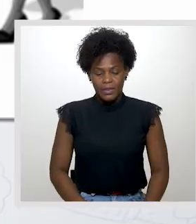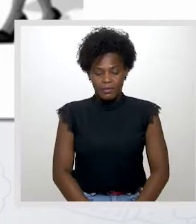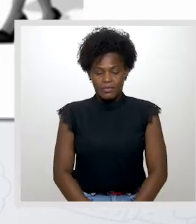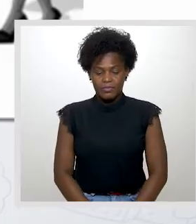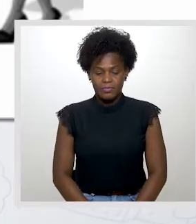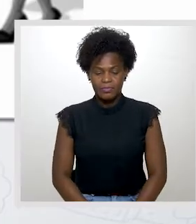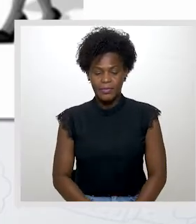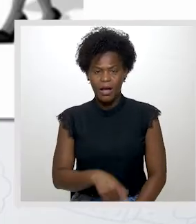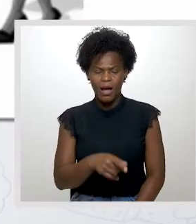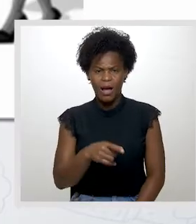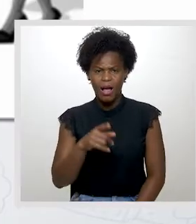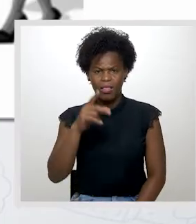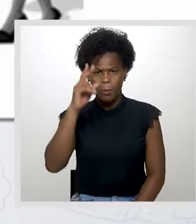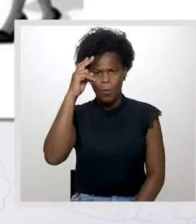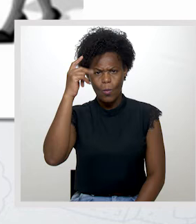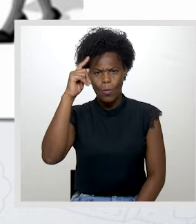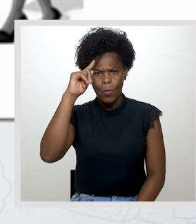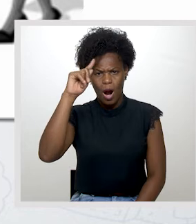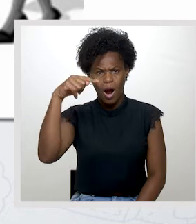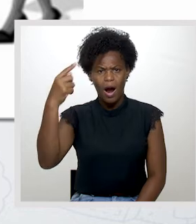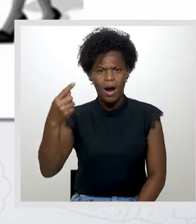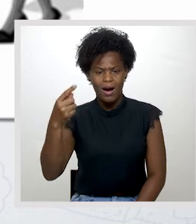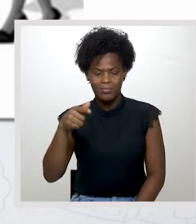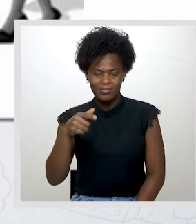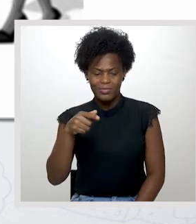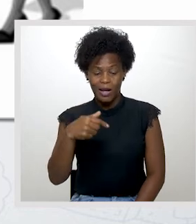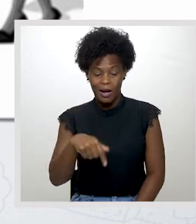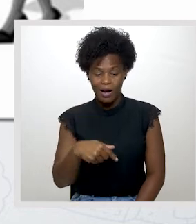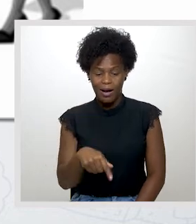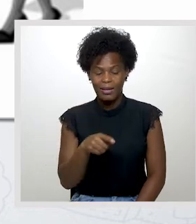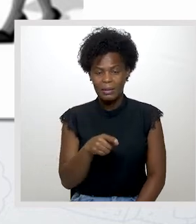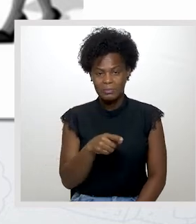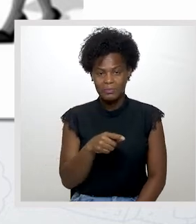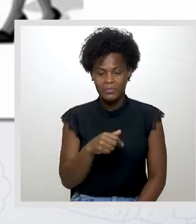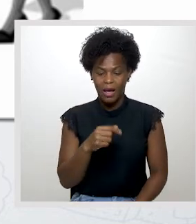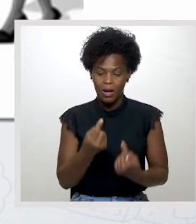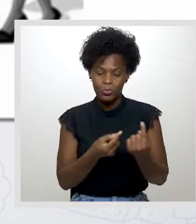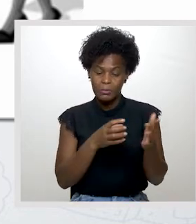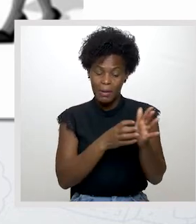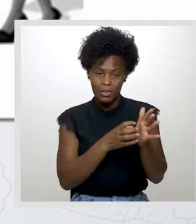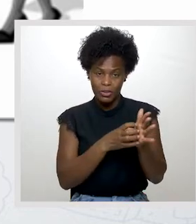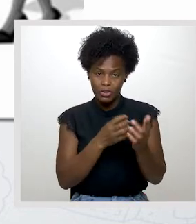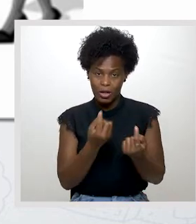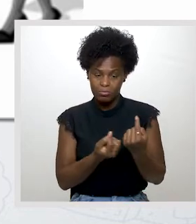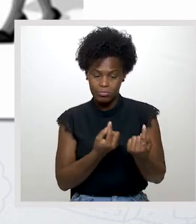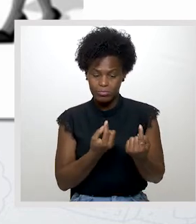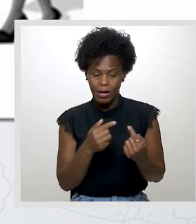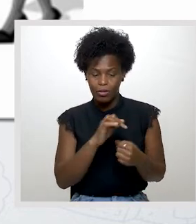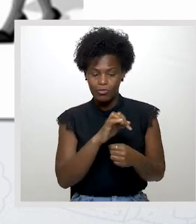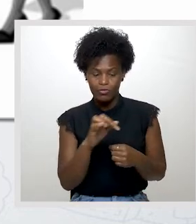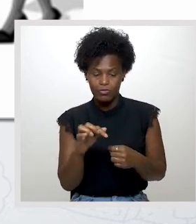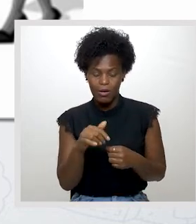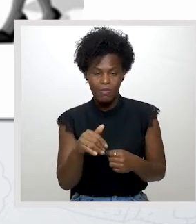C'est une devinette. Vous avez ici quelques images. Vous